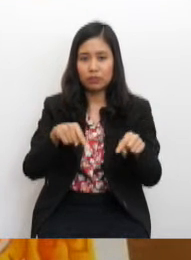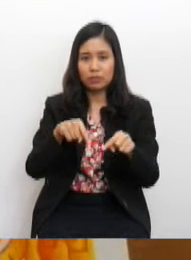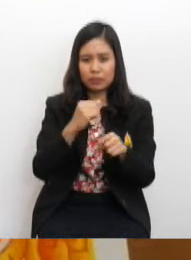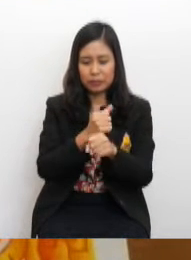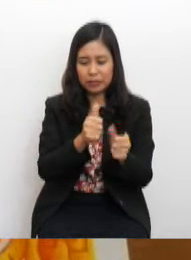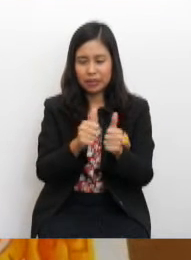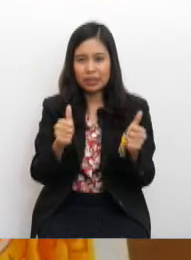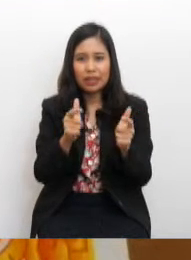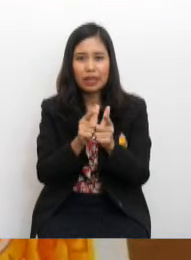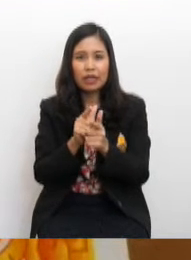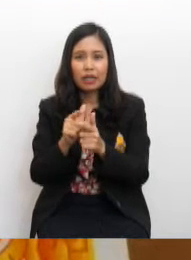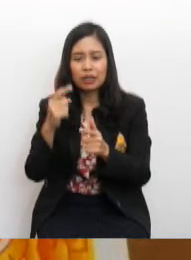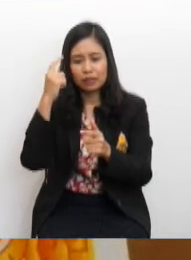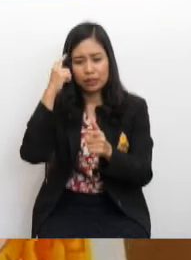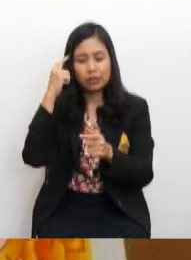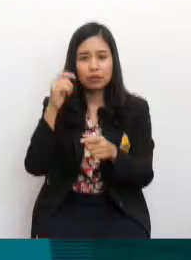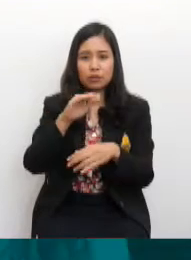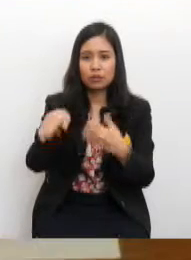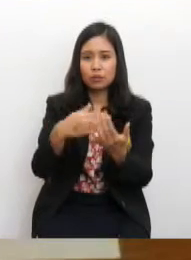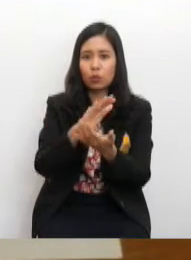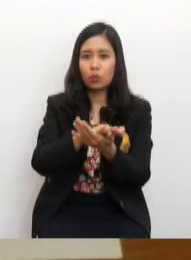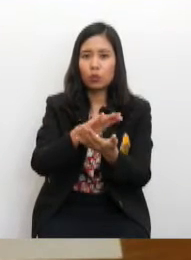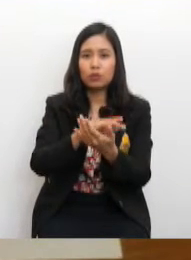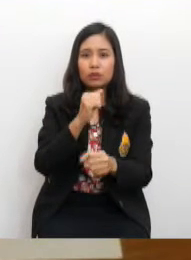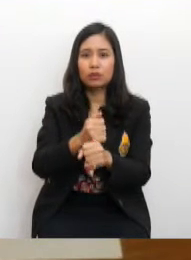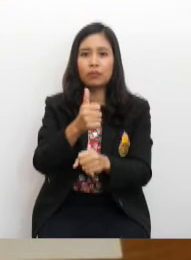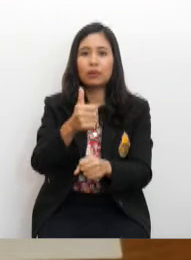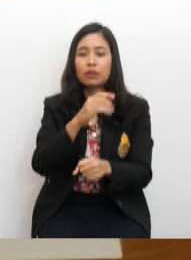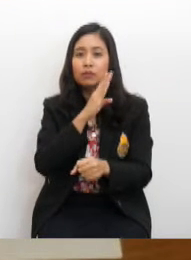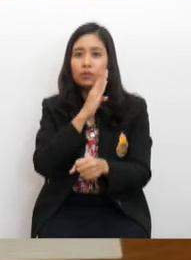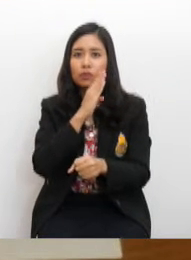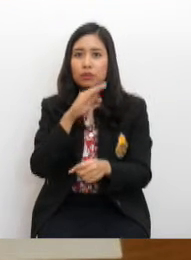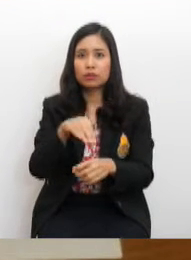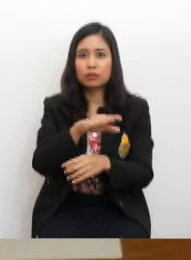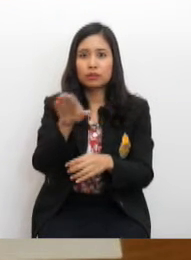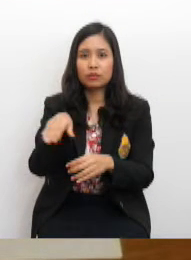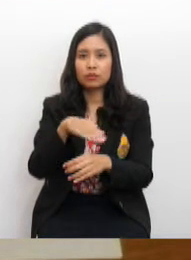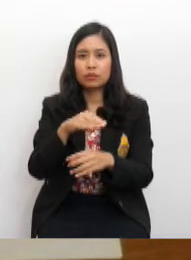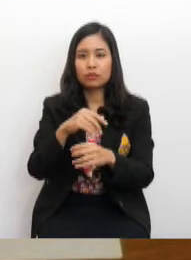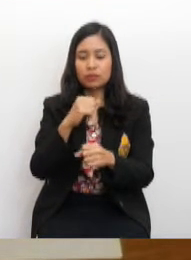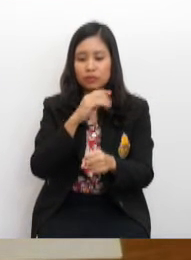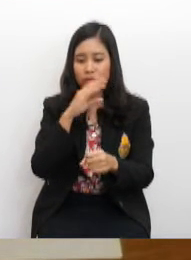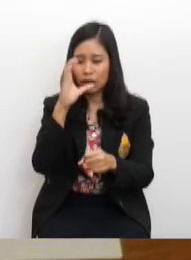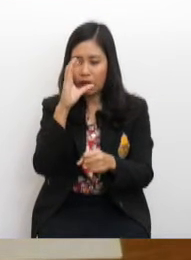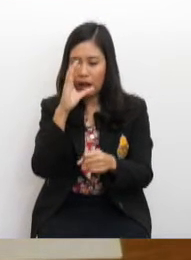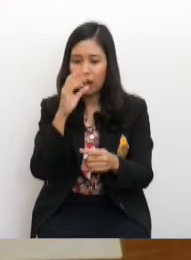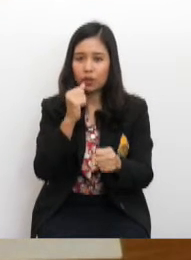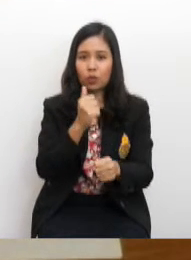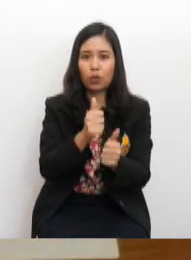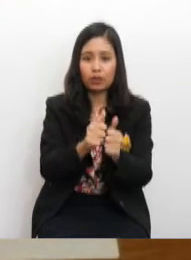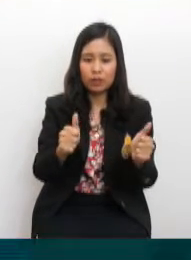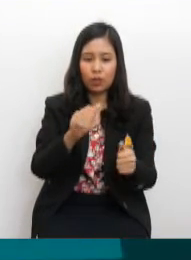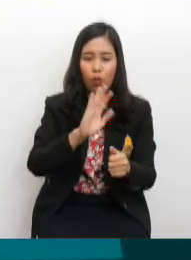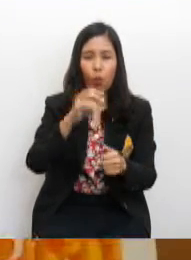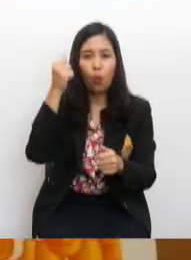คิดว่าทุกโรงเรียนเนี่ยสามารถทำได้หากเราค้นหาความดีของนักเรียนในแต่ละ